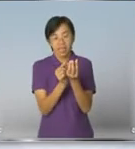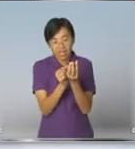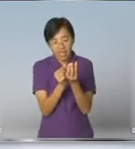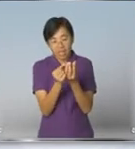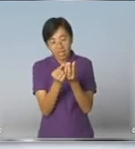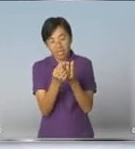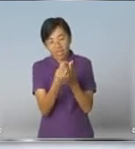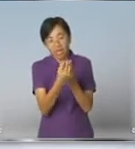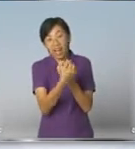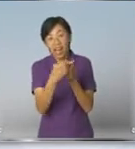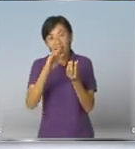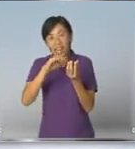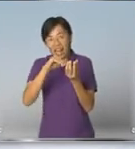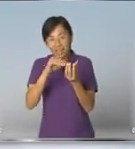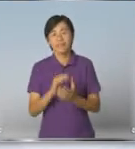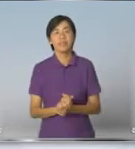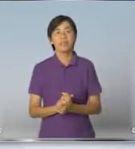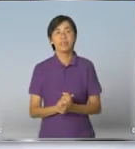า